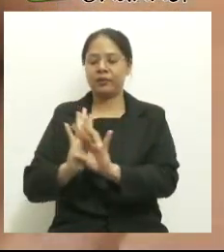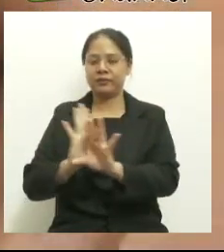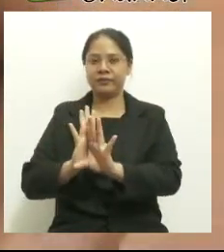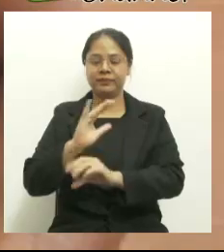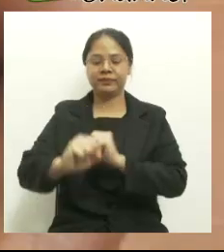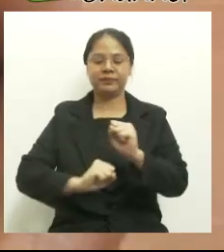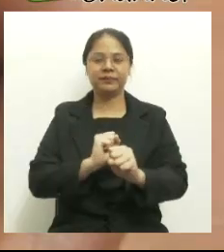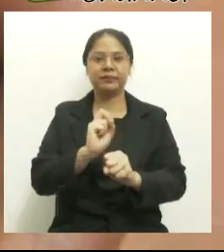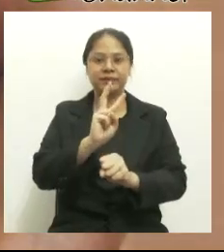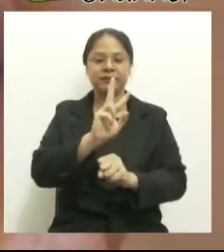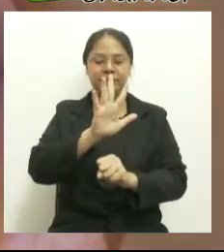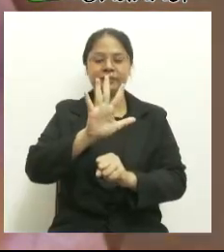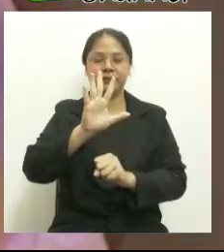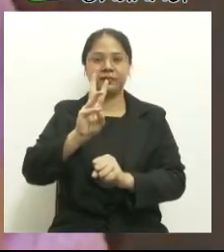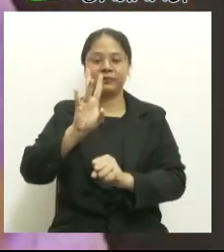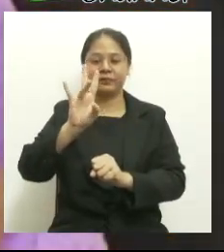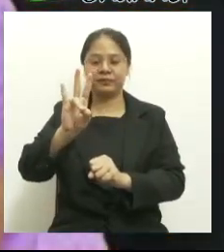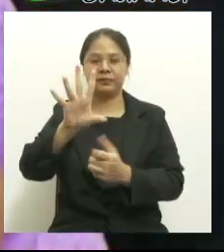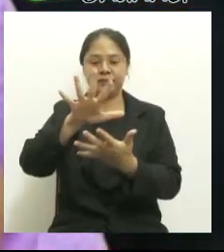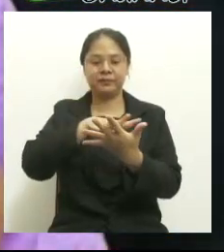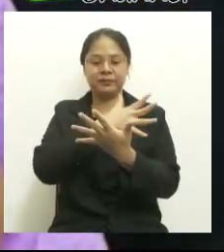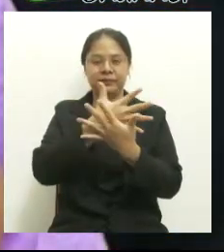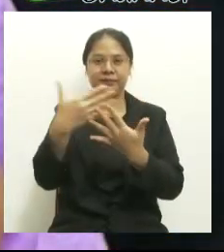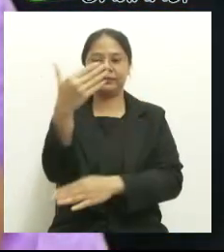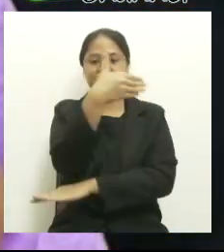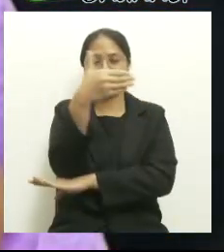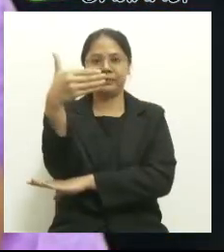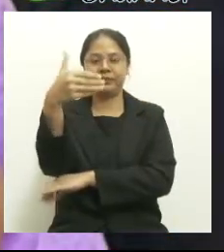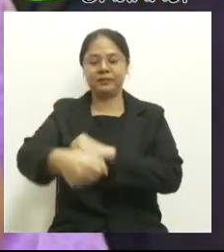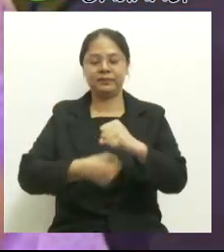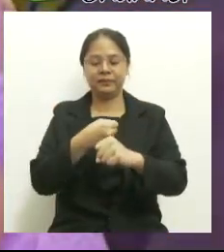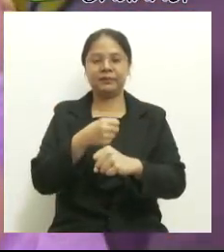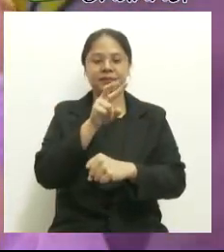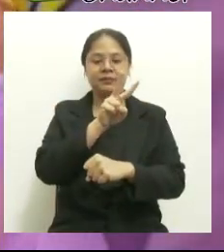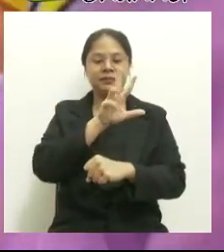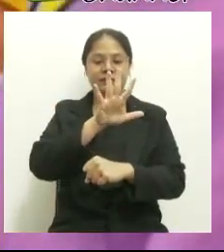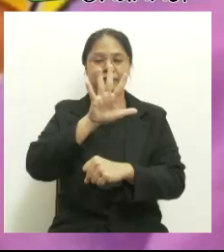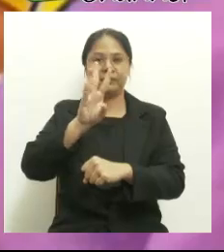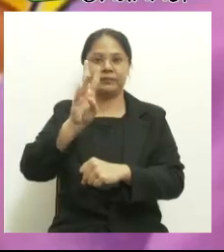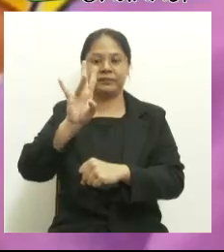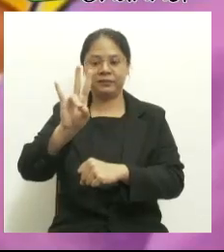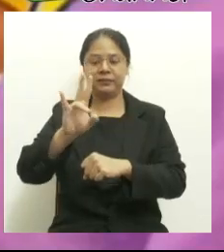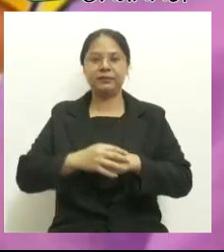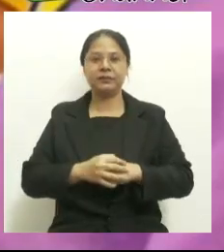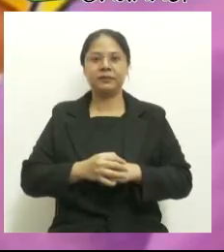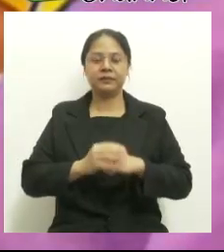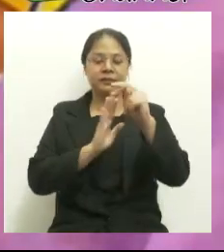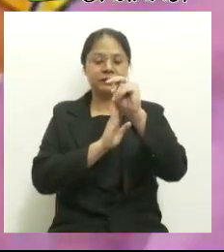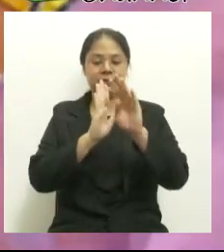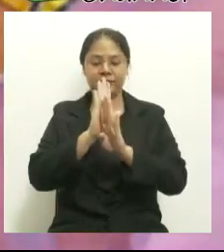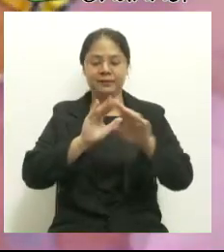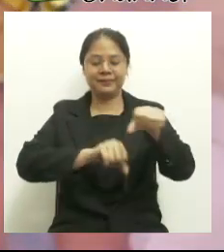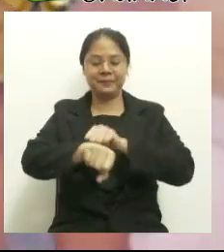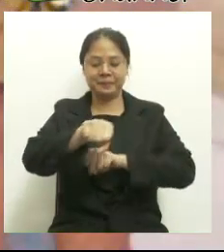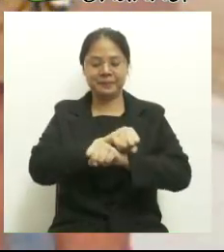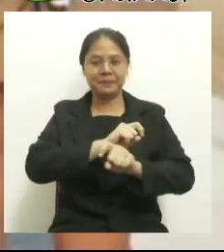ดยใช้กรอบแนวทางตามยุทธศาสตร์ชาติและแผนปฏิบัติการประจำปีงบประมาณ2567ปฏิบัติตามนโยบายและจุดเน้นของส